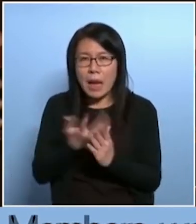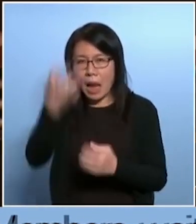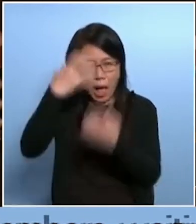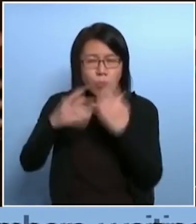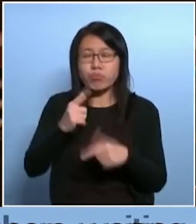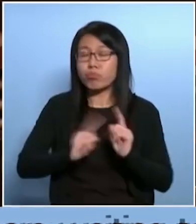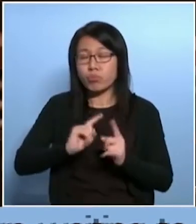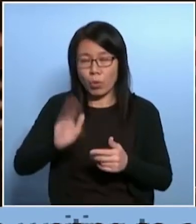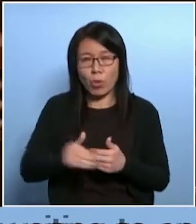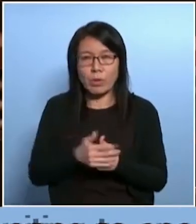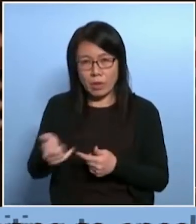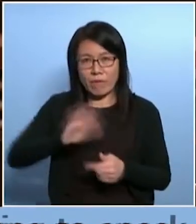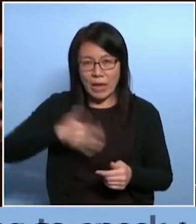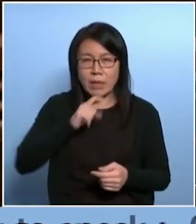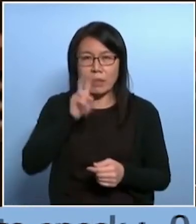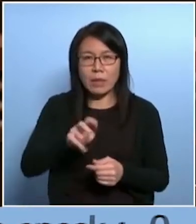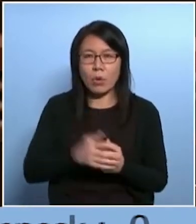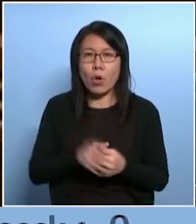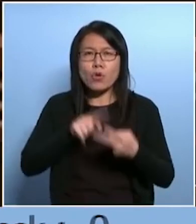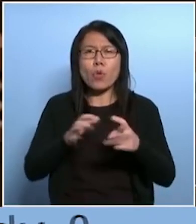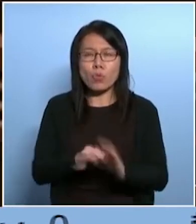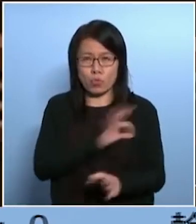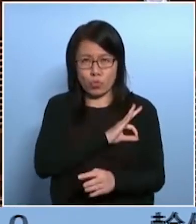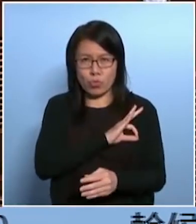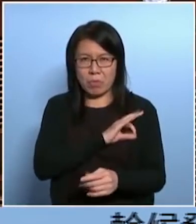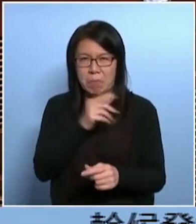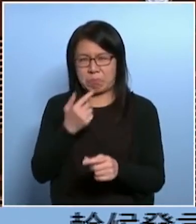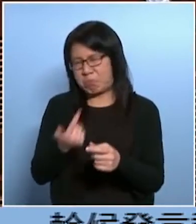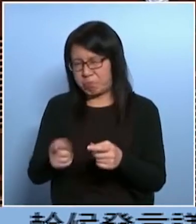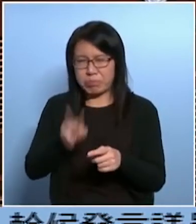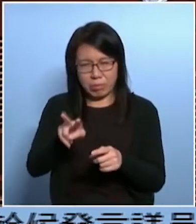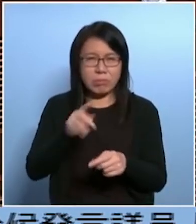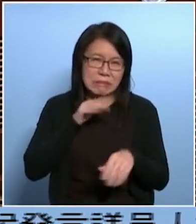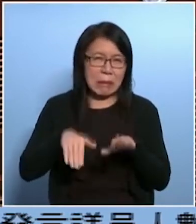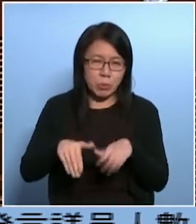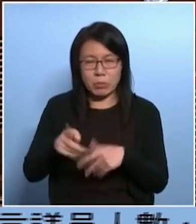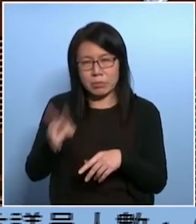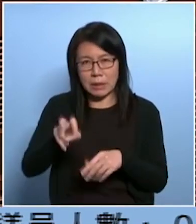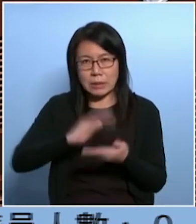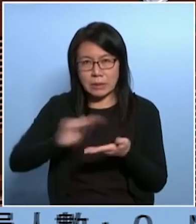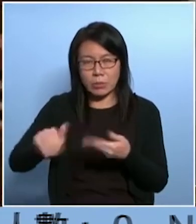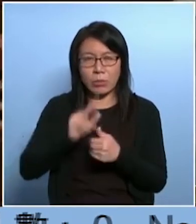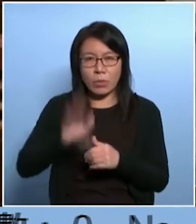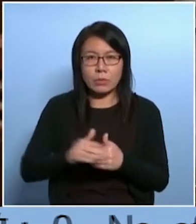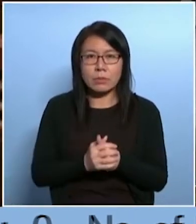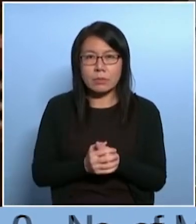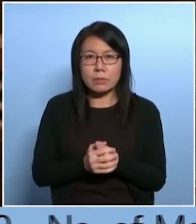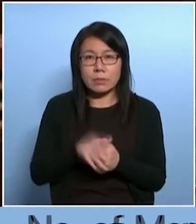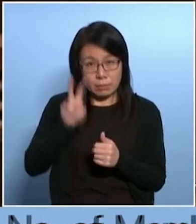人啦，呢啲啊反映啊嗱，工聯會嘅質素啊，睇清楚啊，大家睇清